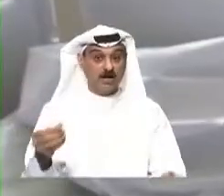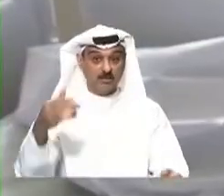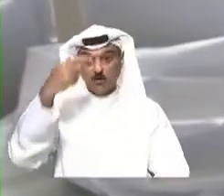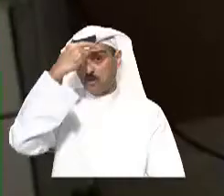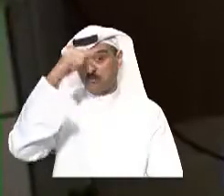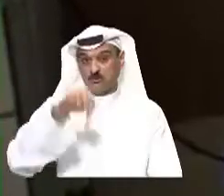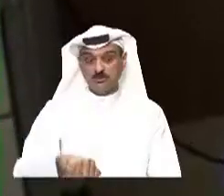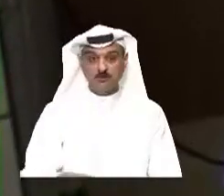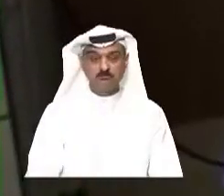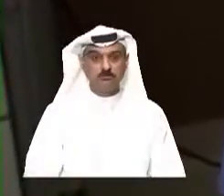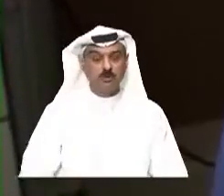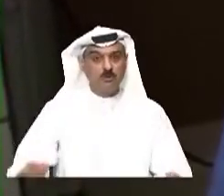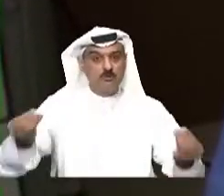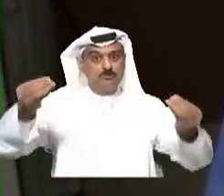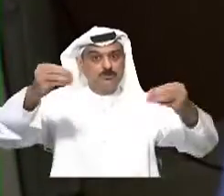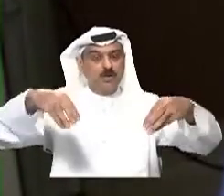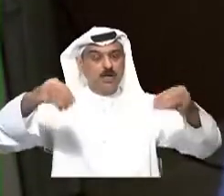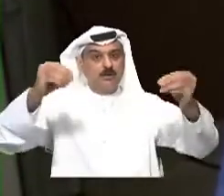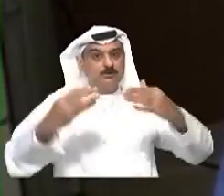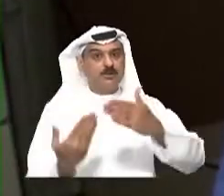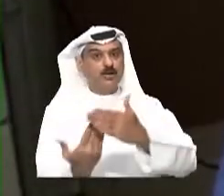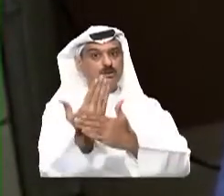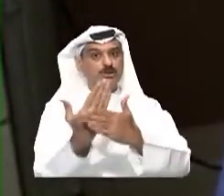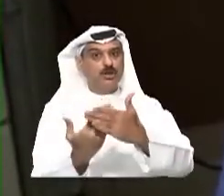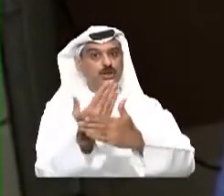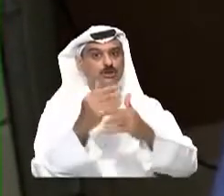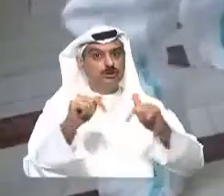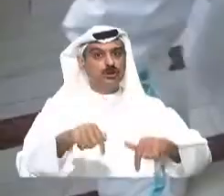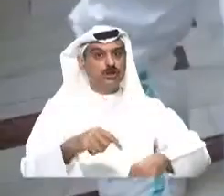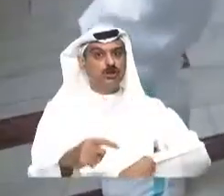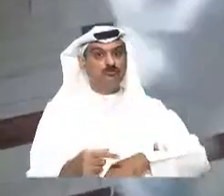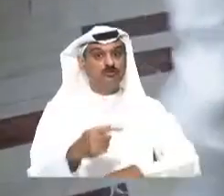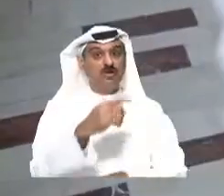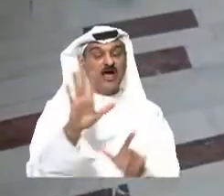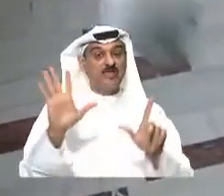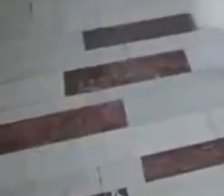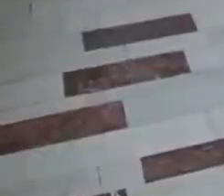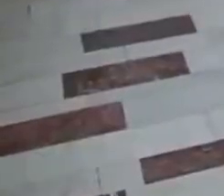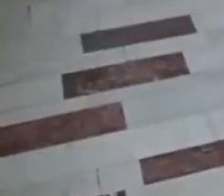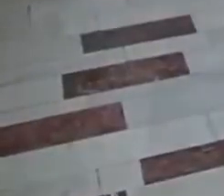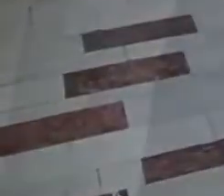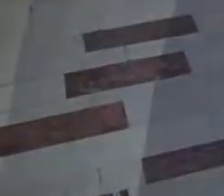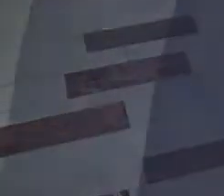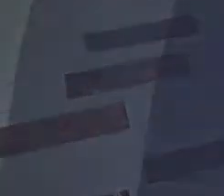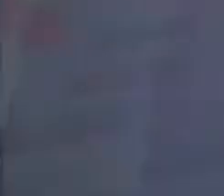ملحوظة في أعداد المصابين الجدد خلال الأسابيع الأخيرة.